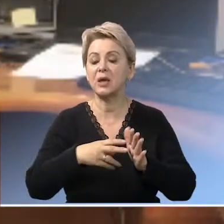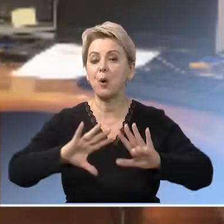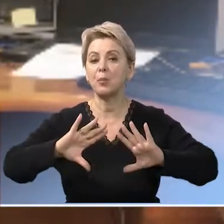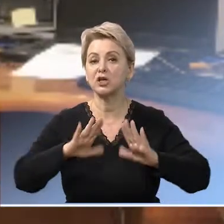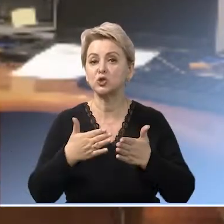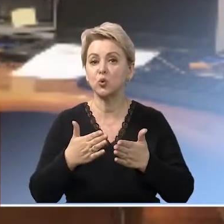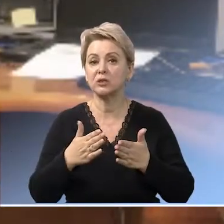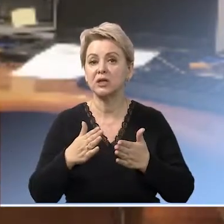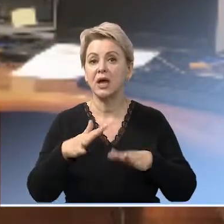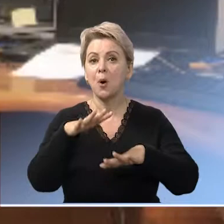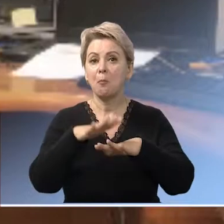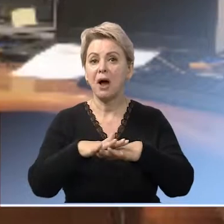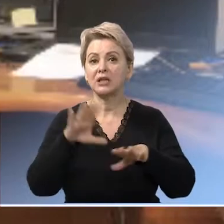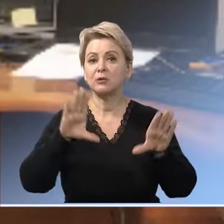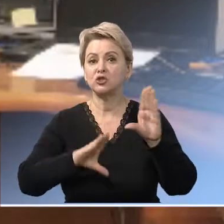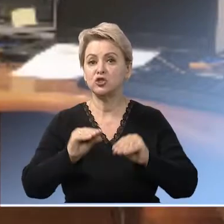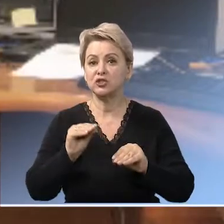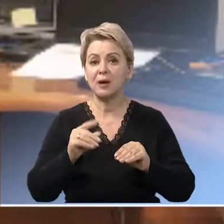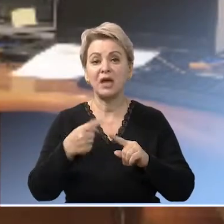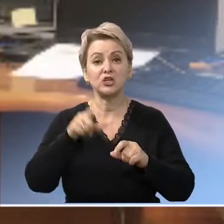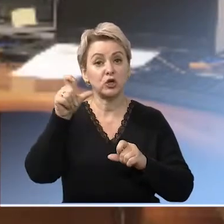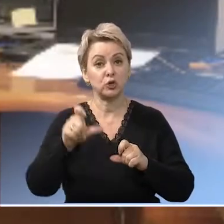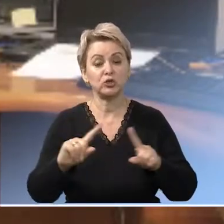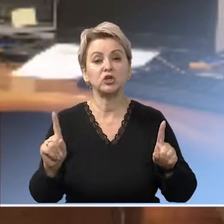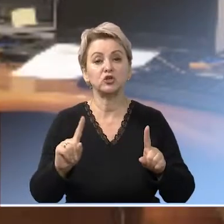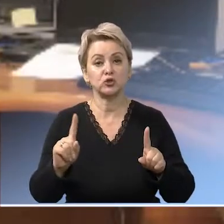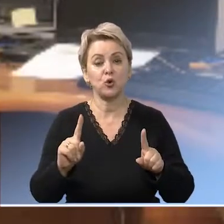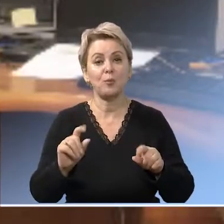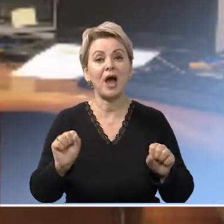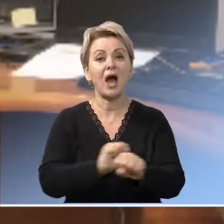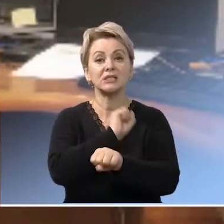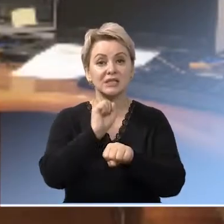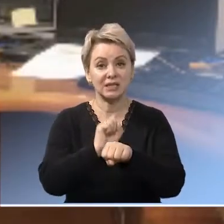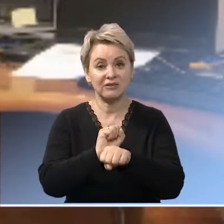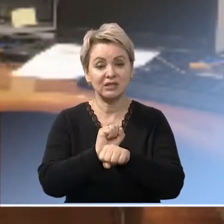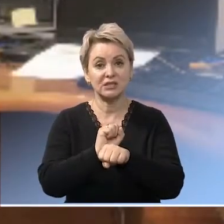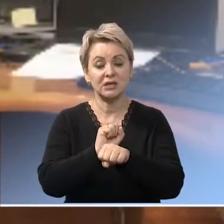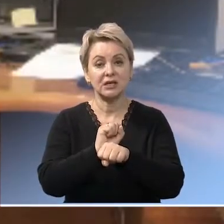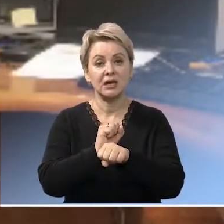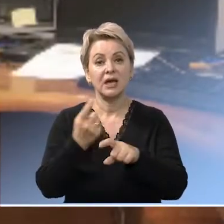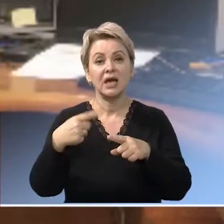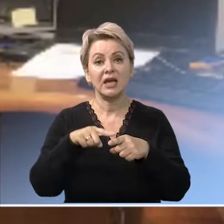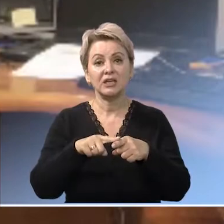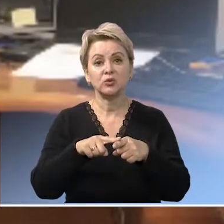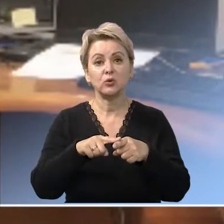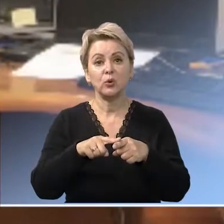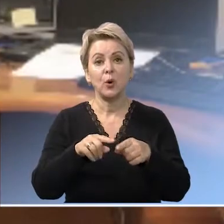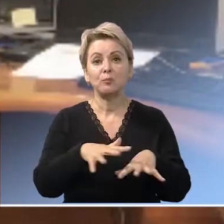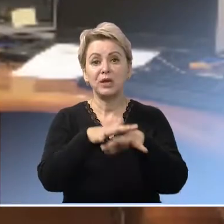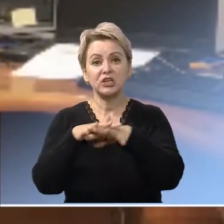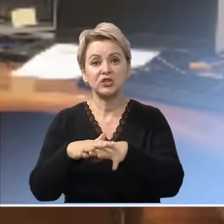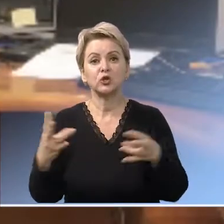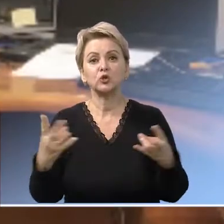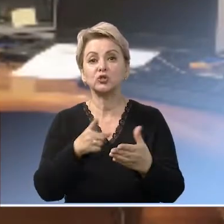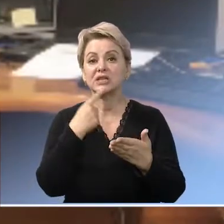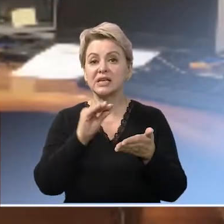схемы происходят с банковскими счетами потерпевших, и для того, чтобы предотвратить данные операции,